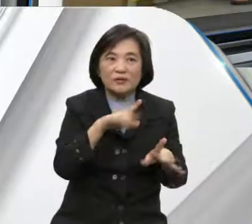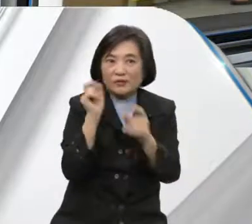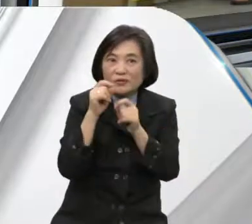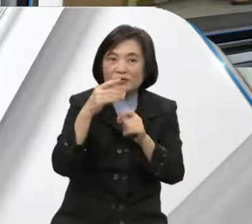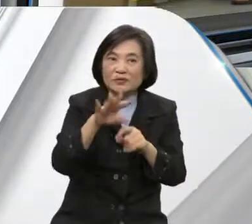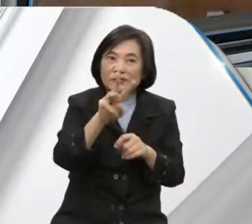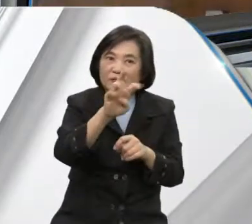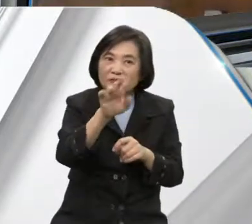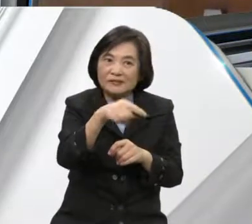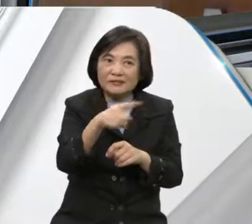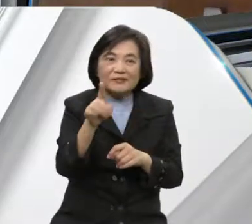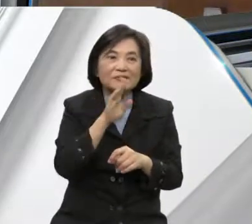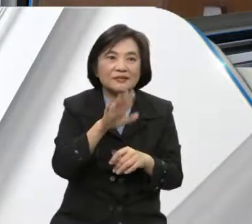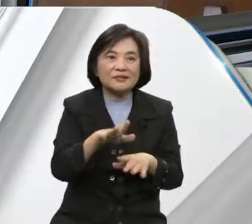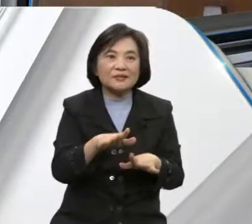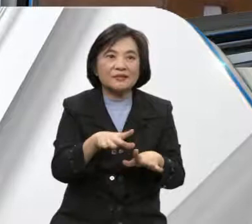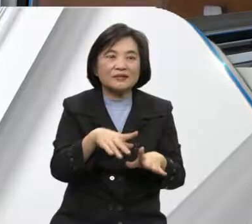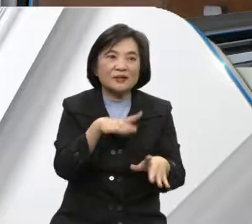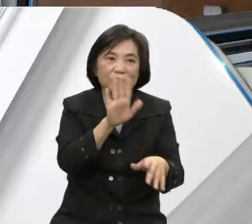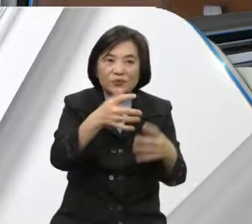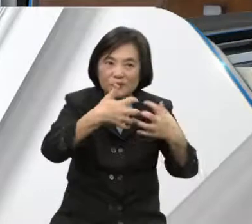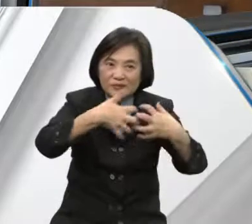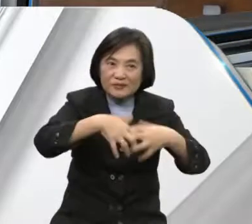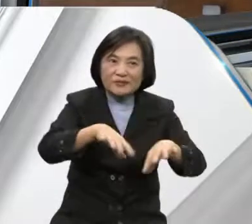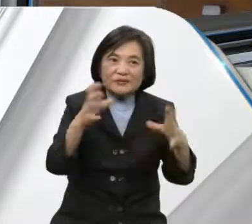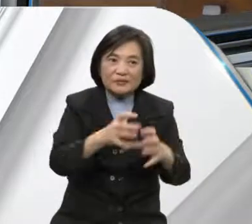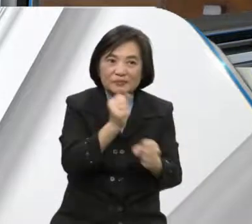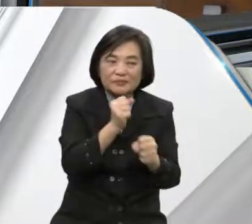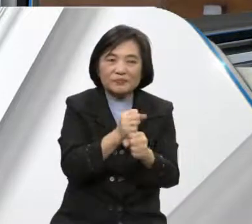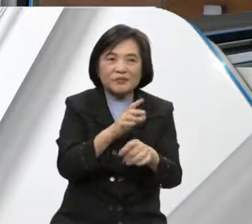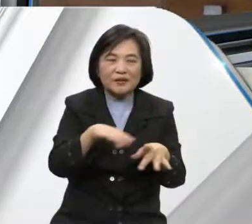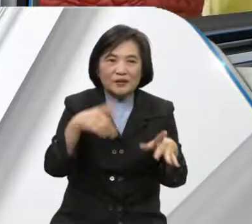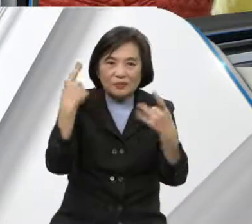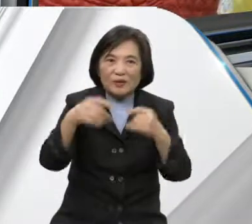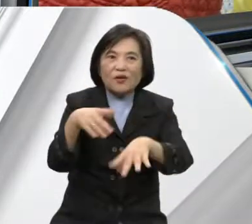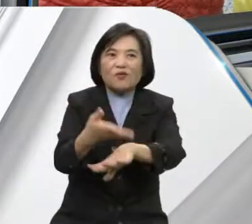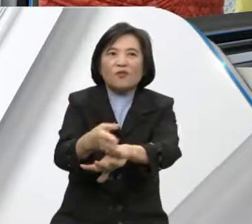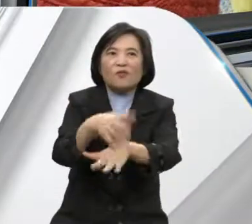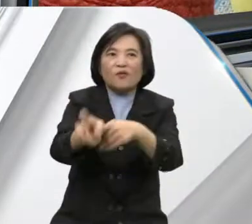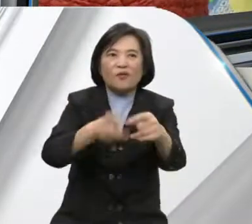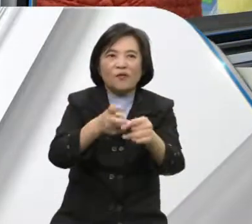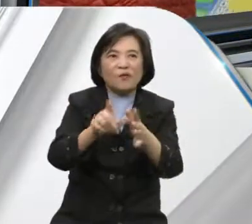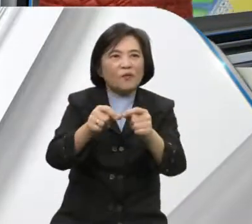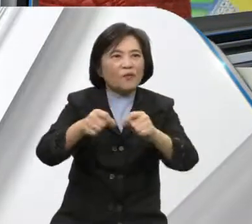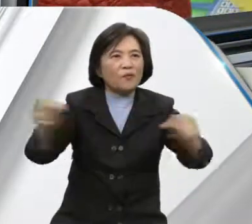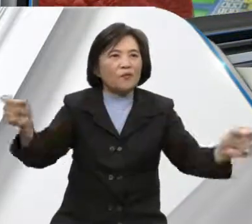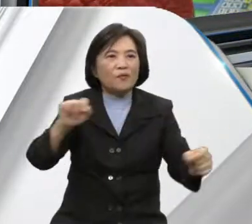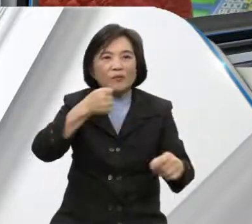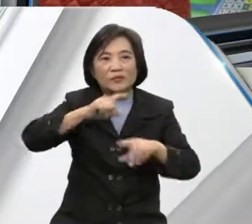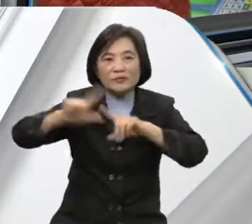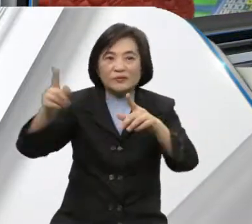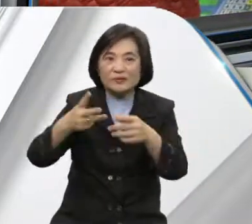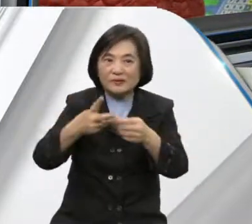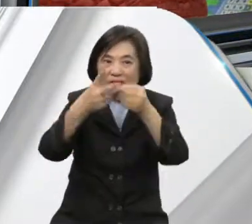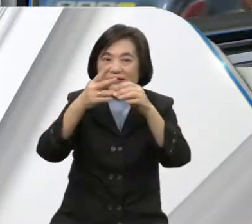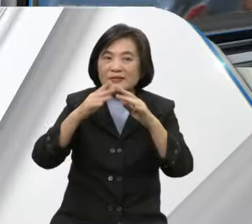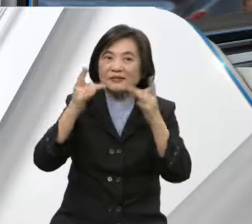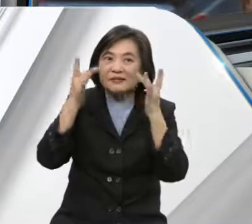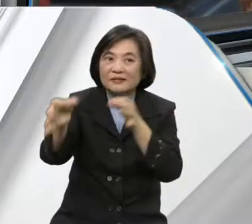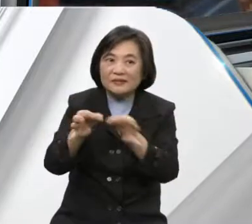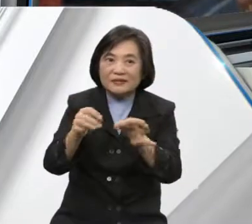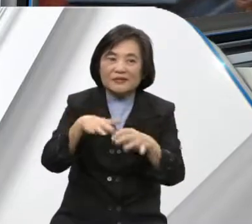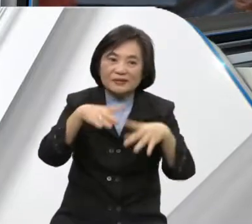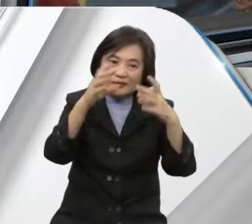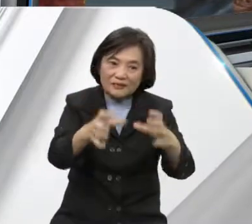机就成小农，给他做了合作社，票下一个行政意识面呢，求推动第三市场开社农商